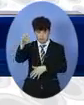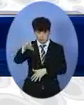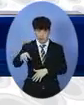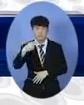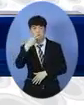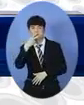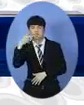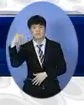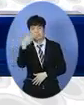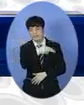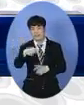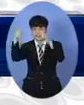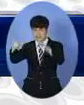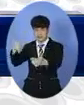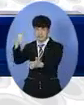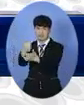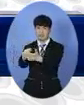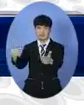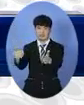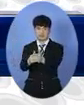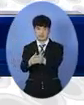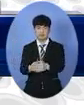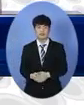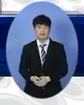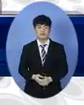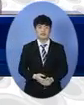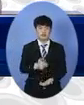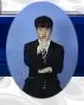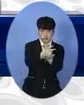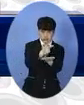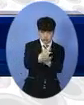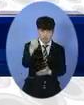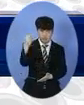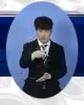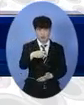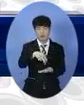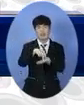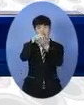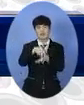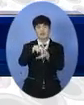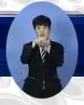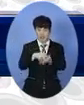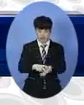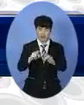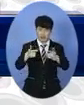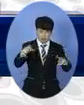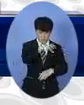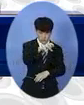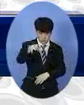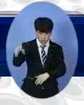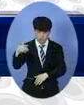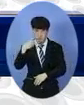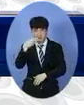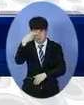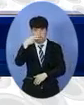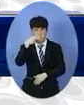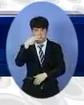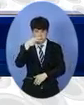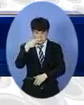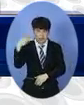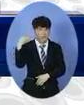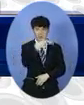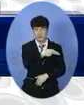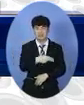복도, 계단, 엘리베이터 등을 주민 스스로 금연구역으로 정하고 자율적인 주민 참여를 통해 담배 연기 없는